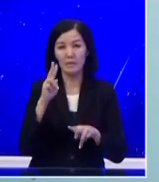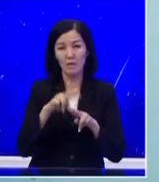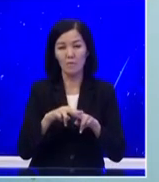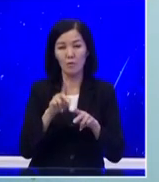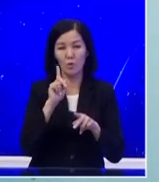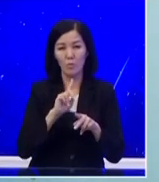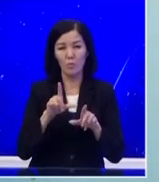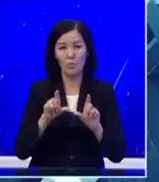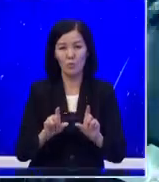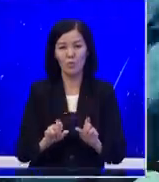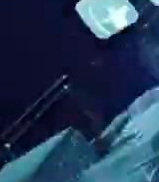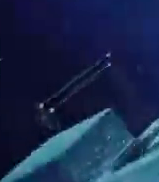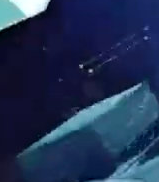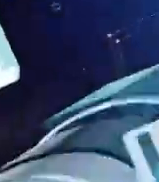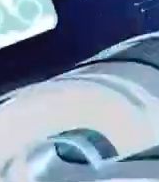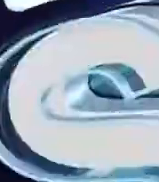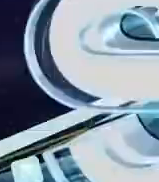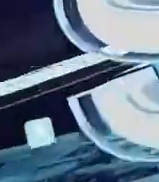отыр.